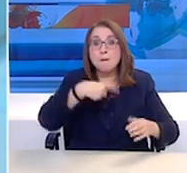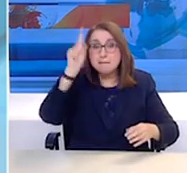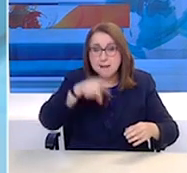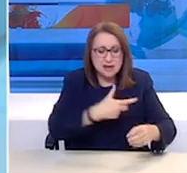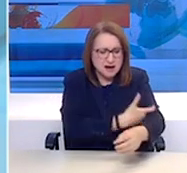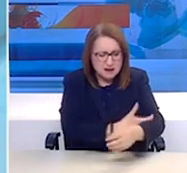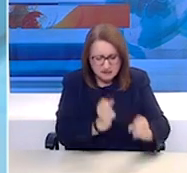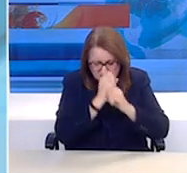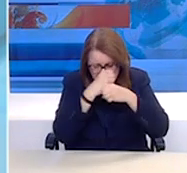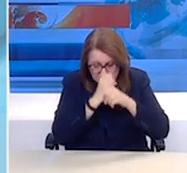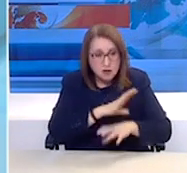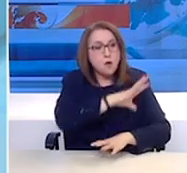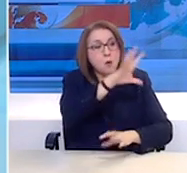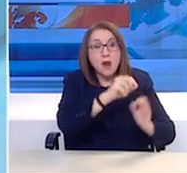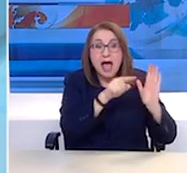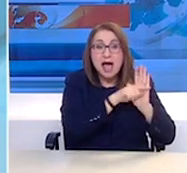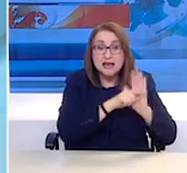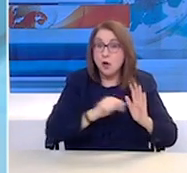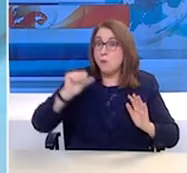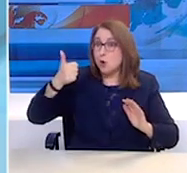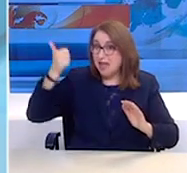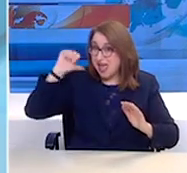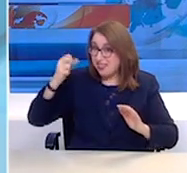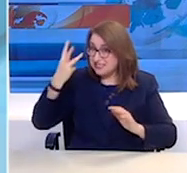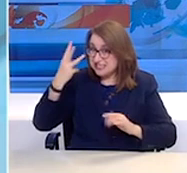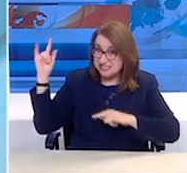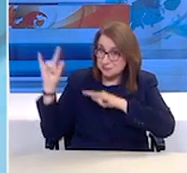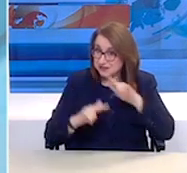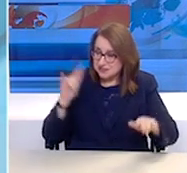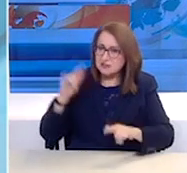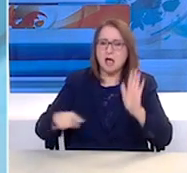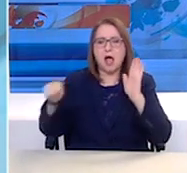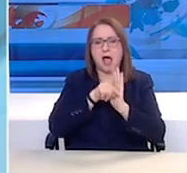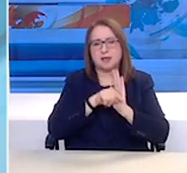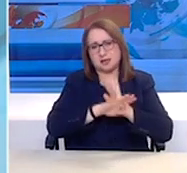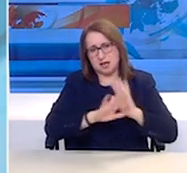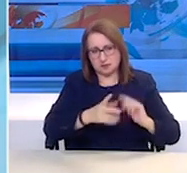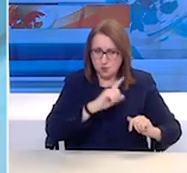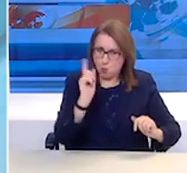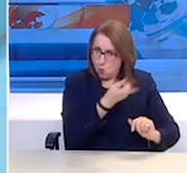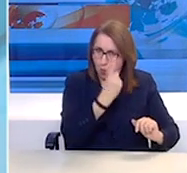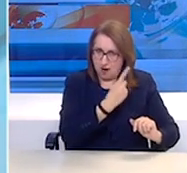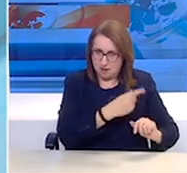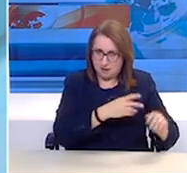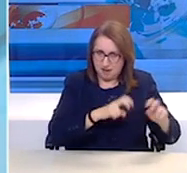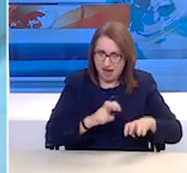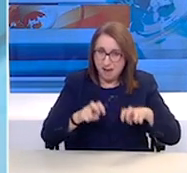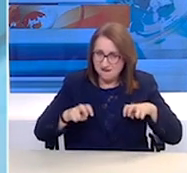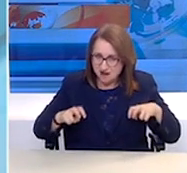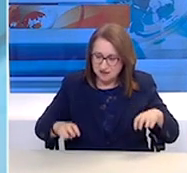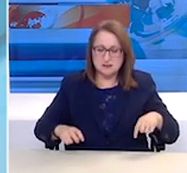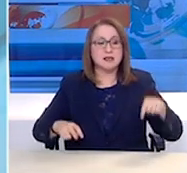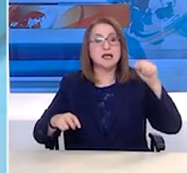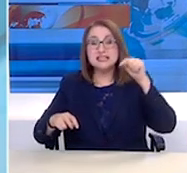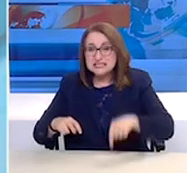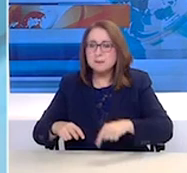θα ενημερωθούν για τα αποτελέσματά τους. Επίσης, σας γνωρίζω ότι έγινε μια απόπειρα να σπάσουν την καραντίνα από 2